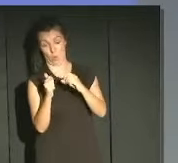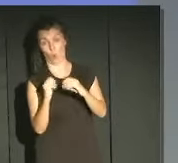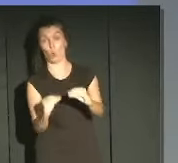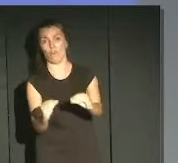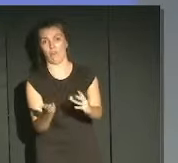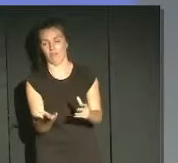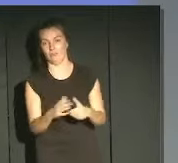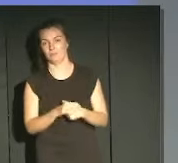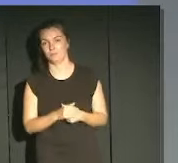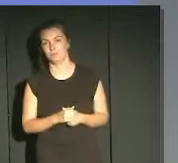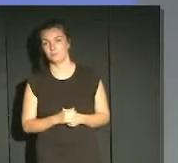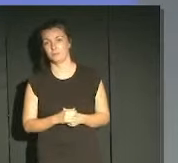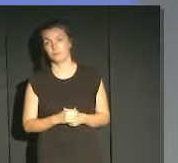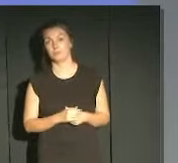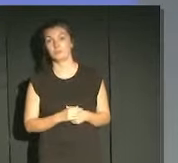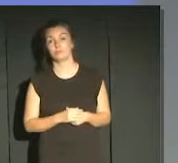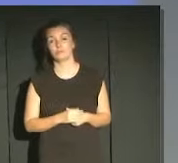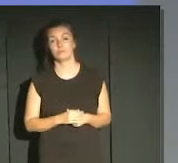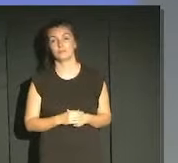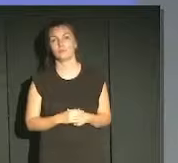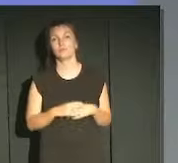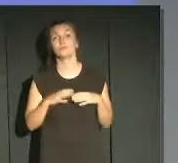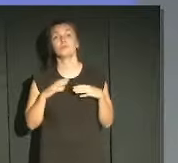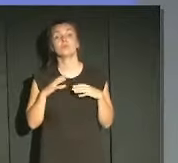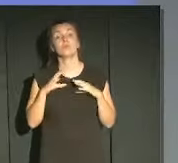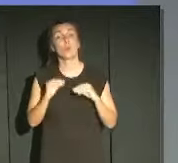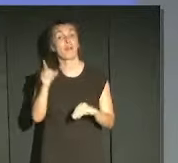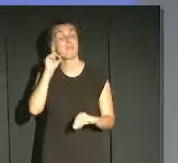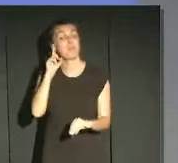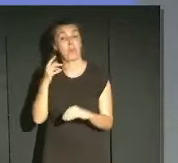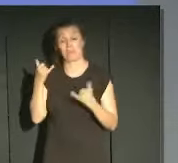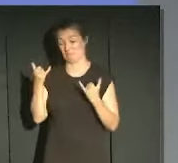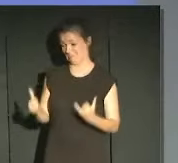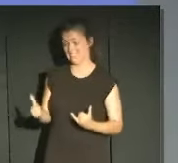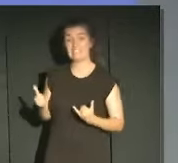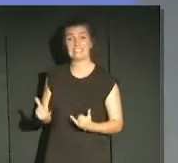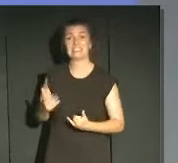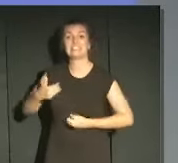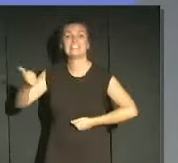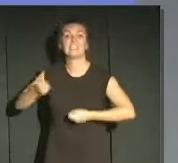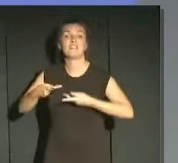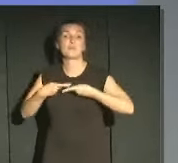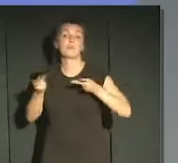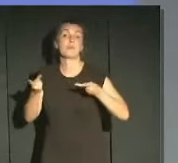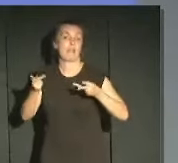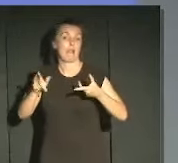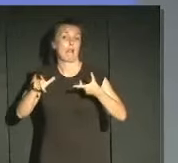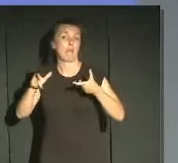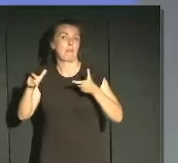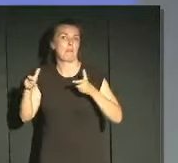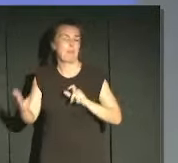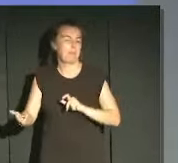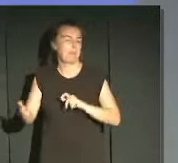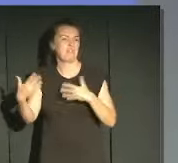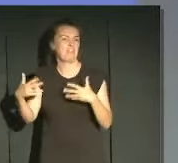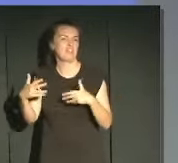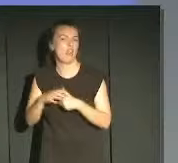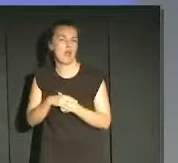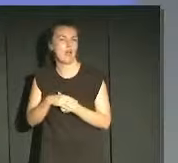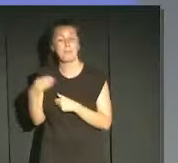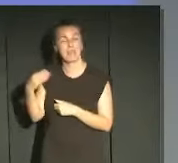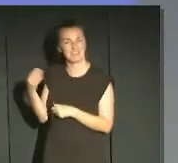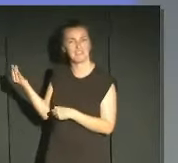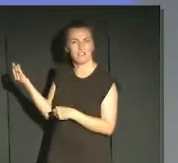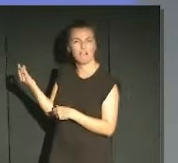d'autant plus dans un territoire où o les services publics sont déjà attaqués au quotidien et Mathilde de le rappeler je